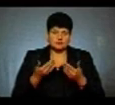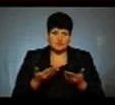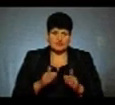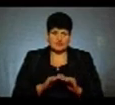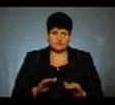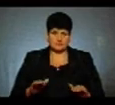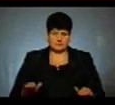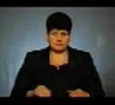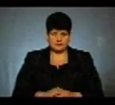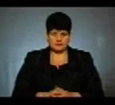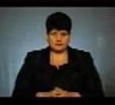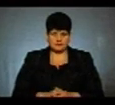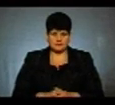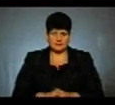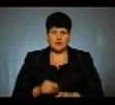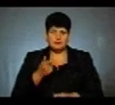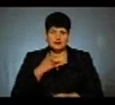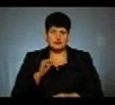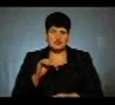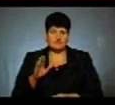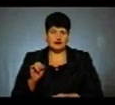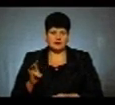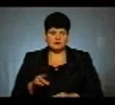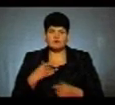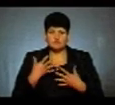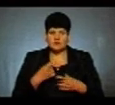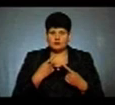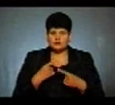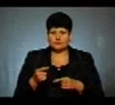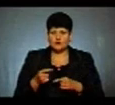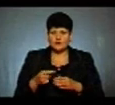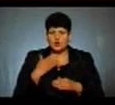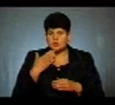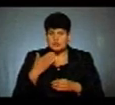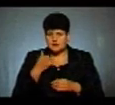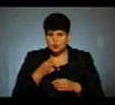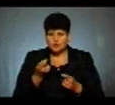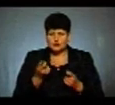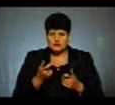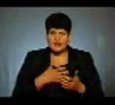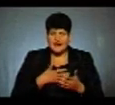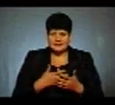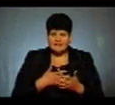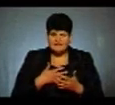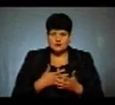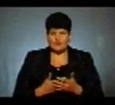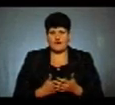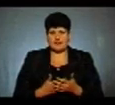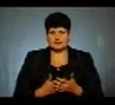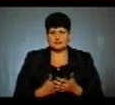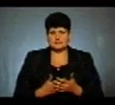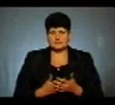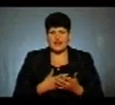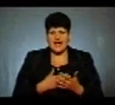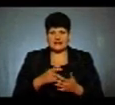дітей. Пане Іване, ви вже говорили, що в Тернополі останні роки трохи активізувалися